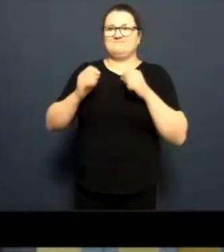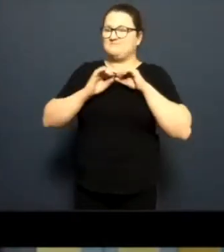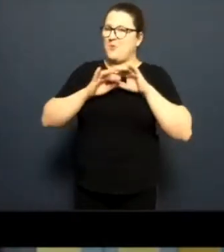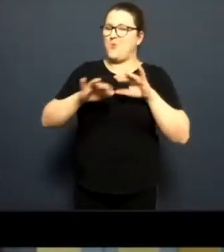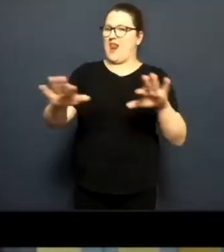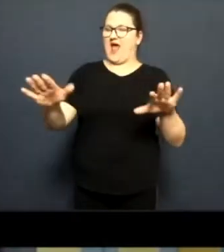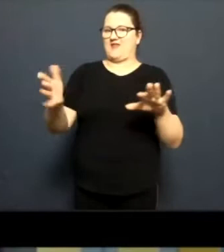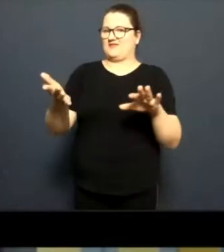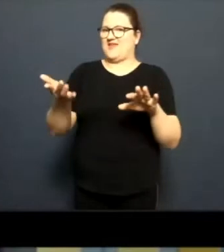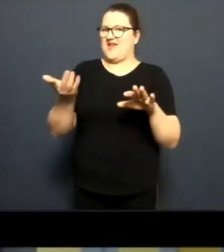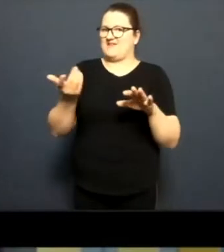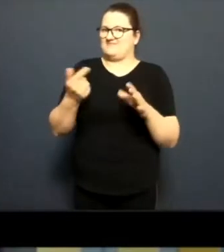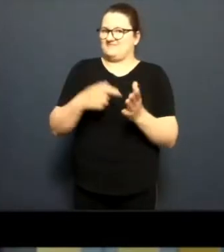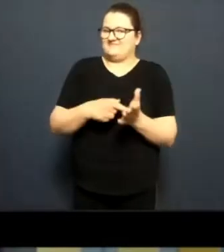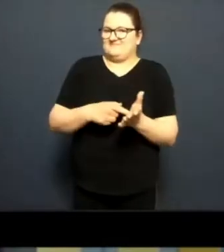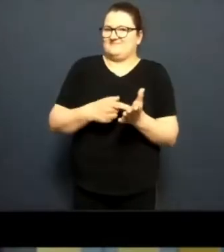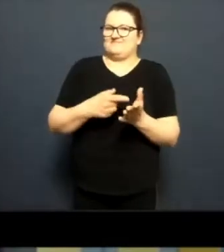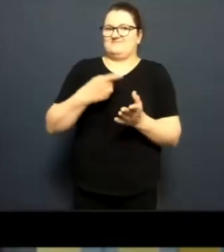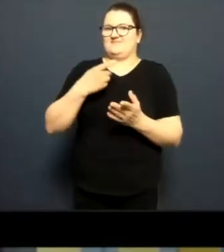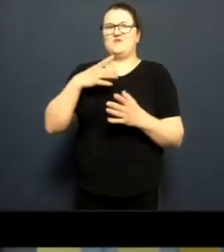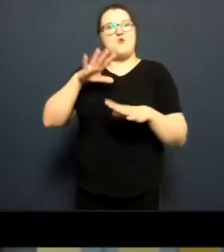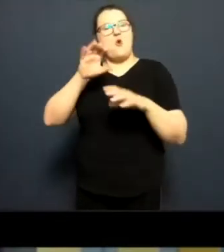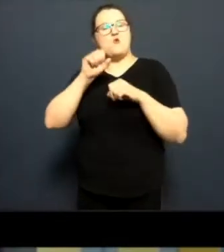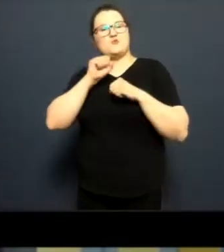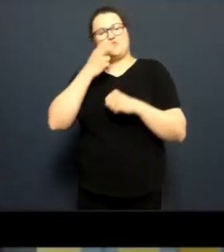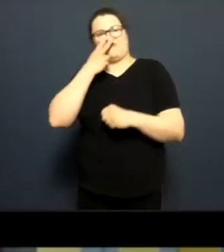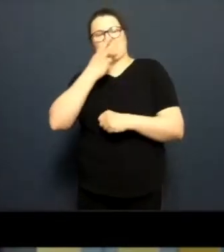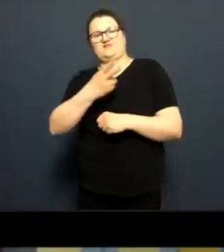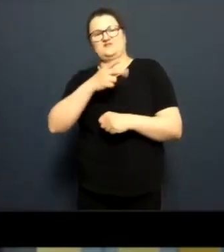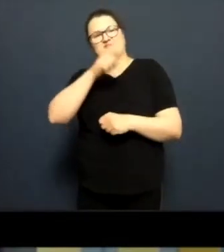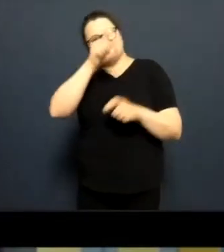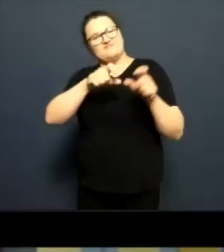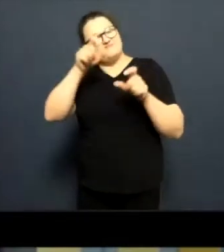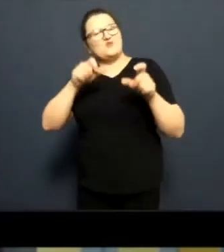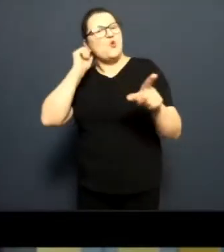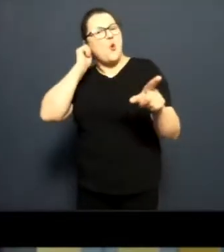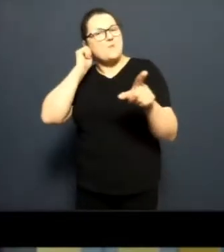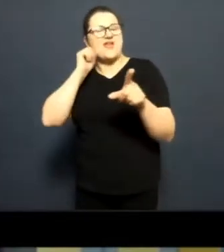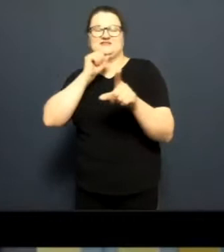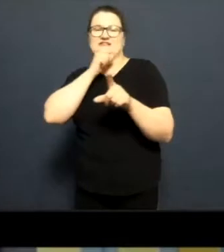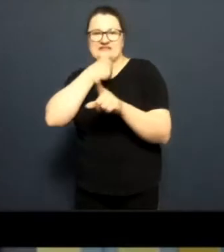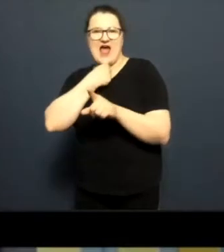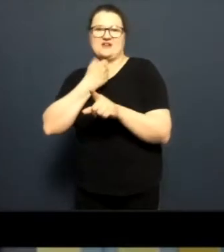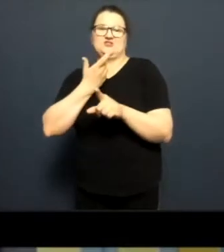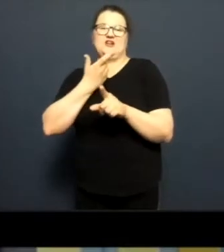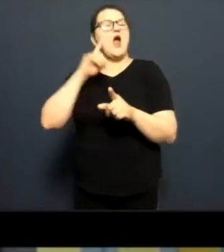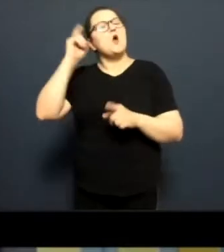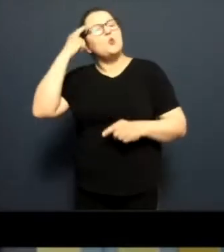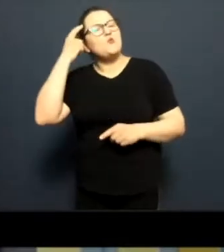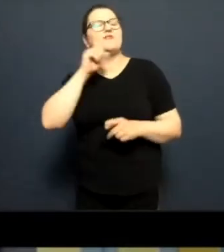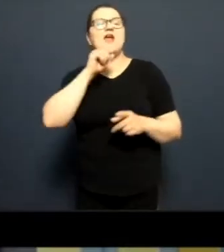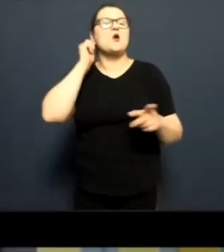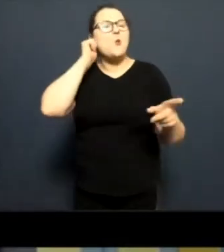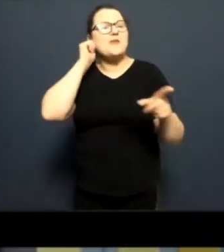chodzi o postrzeganie starszych kobiet, a zwłaszcza kobiet, które zabiegały o